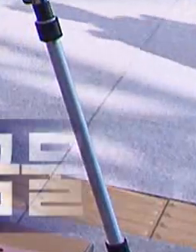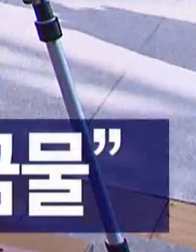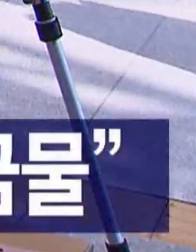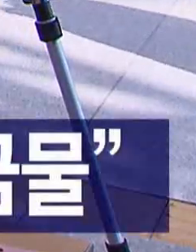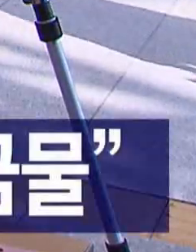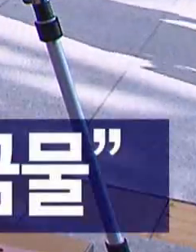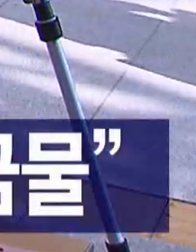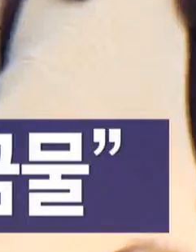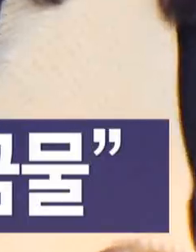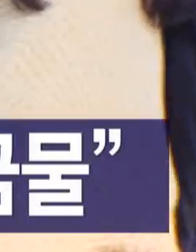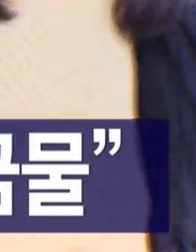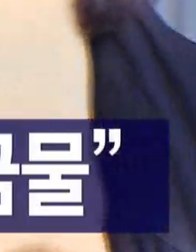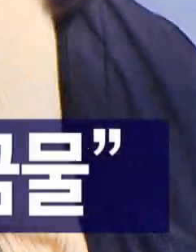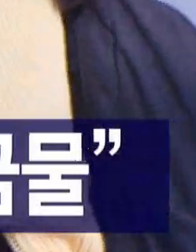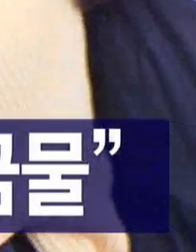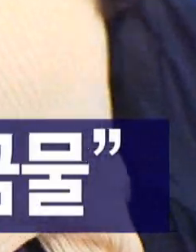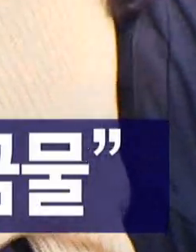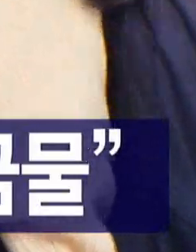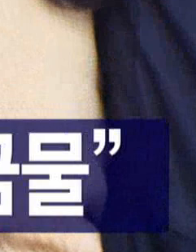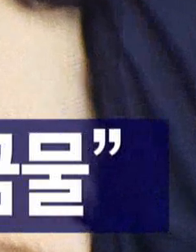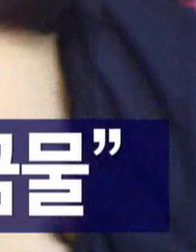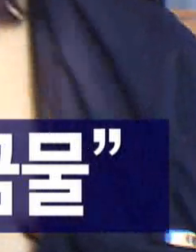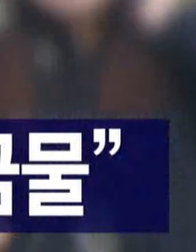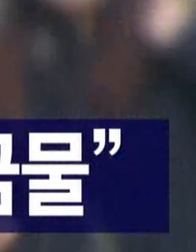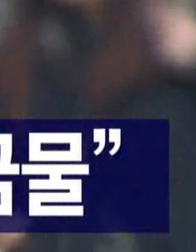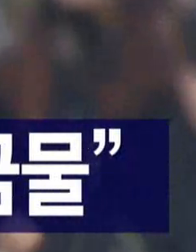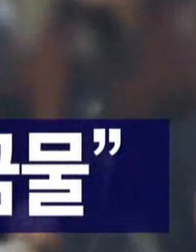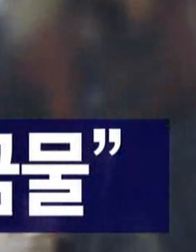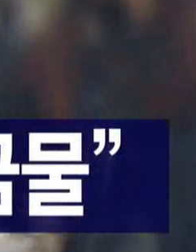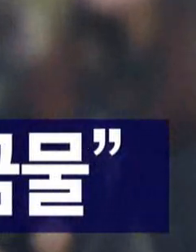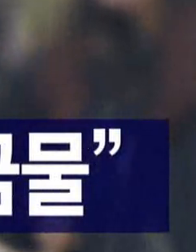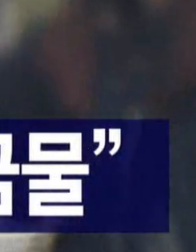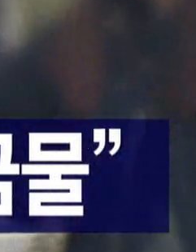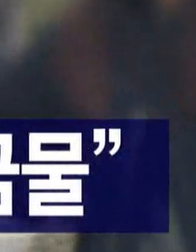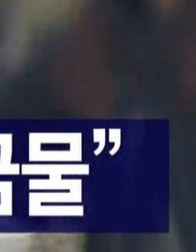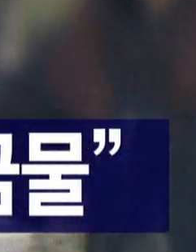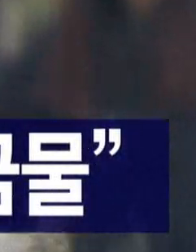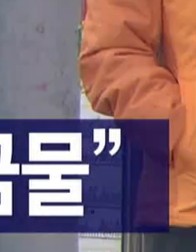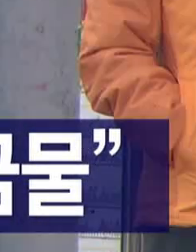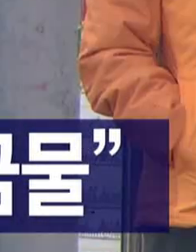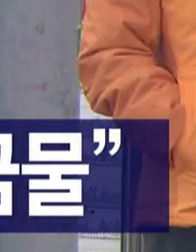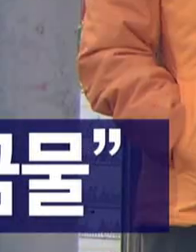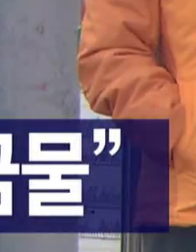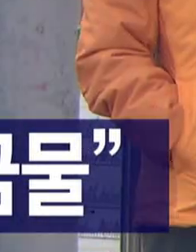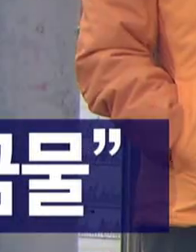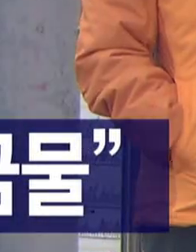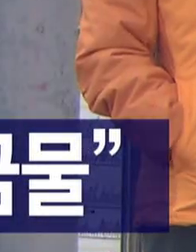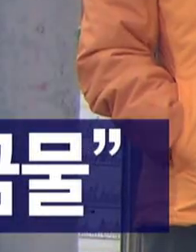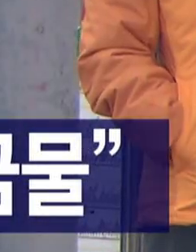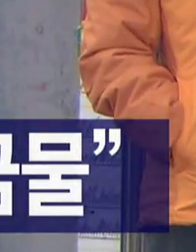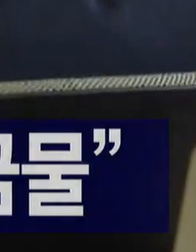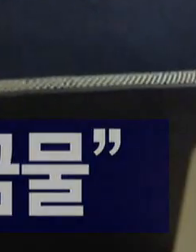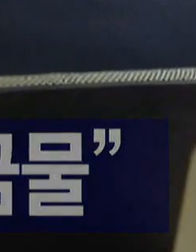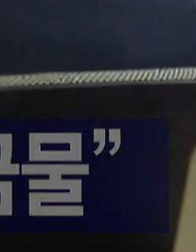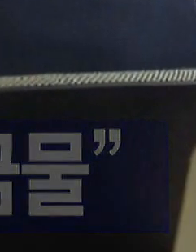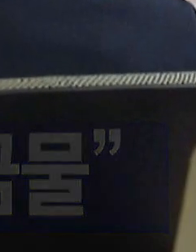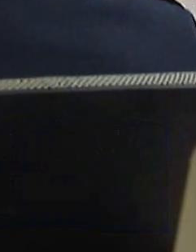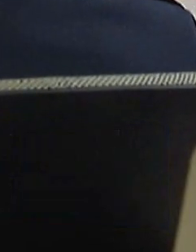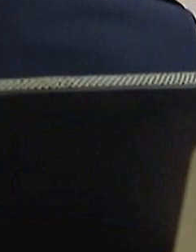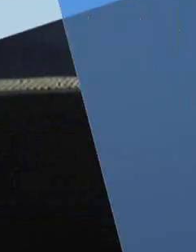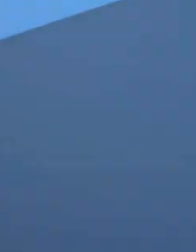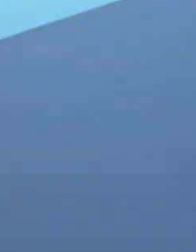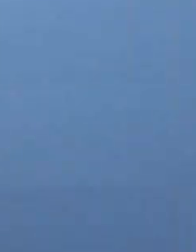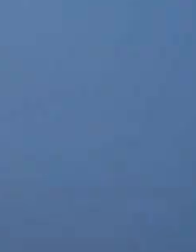사회적 거리두기가 완화되고 있지만 다시 확산세로 돌아설 수 있다는 우려도 여전합니다. 앞으로 2주간은 세심한 주의가